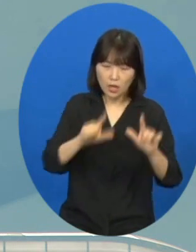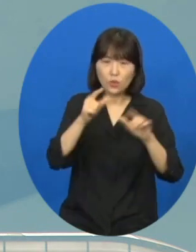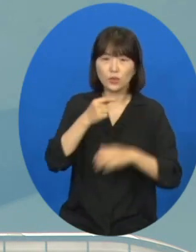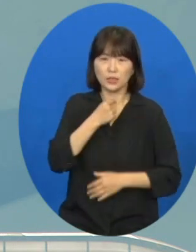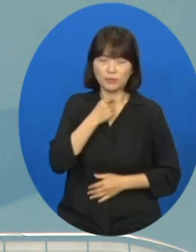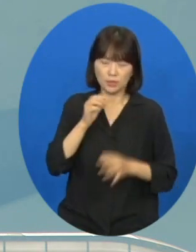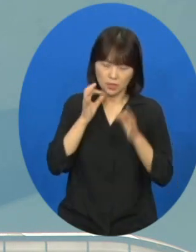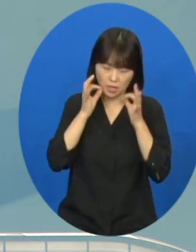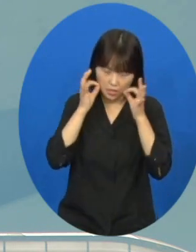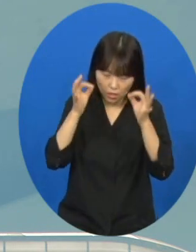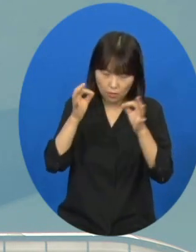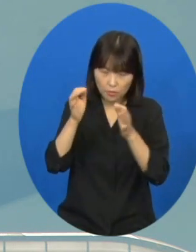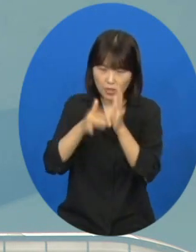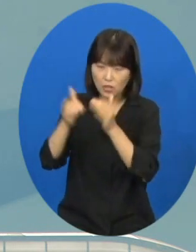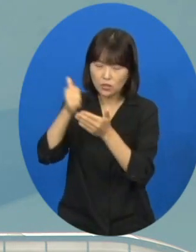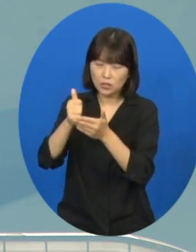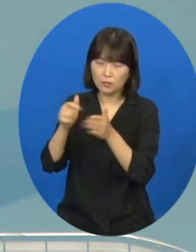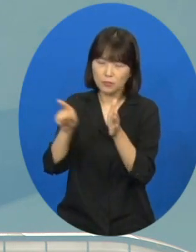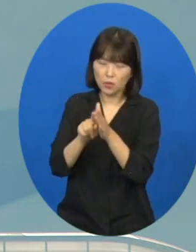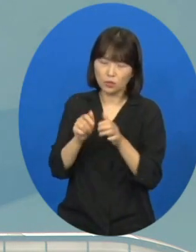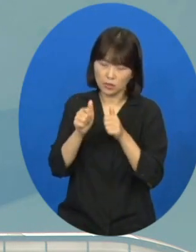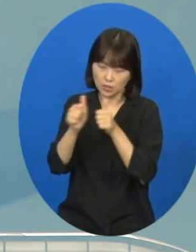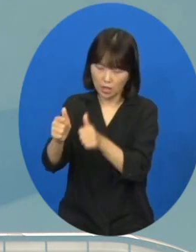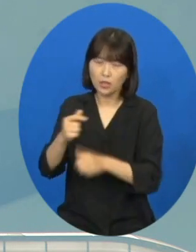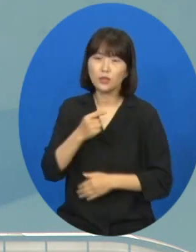간절함으로 그렇게 예수님을 믿고 따르고 싶습니다.